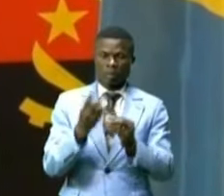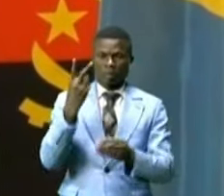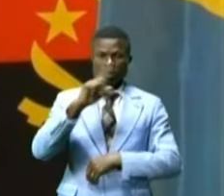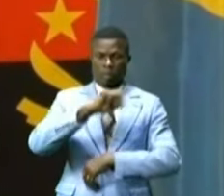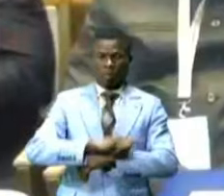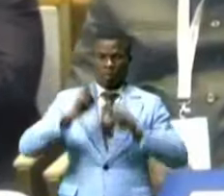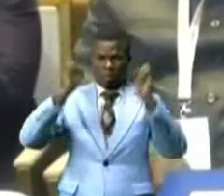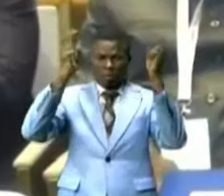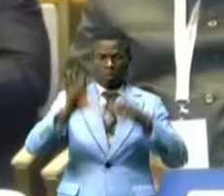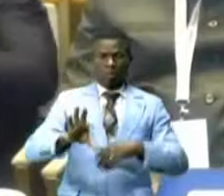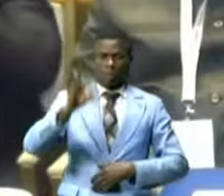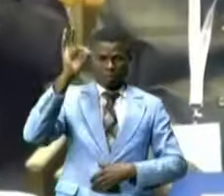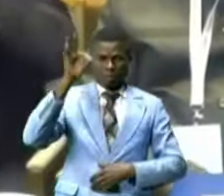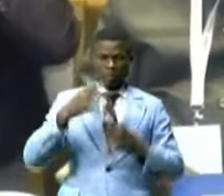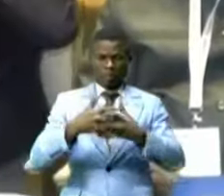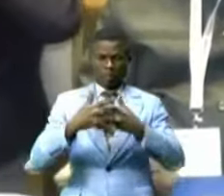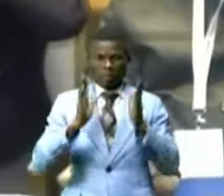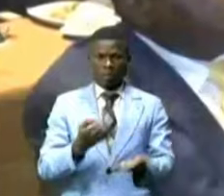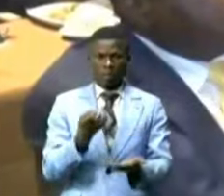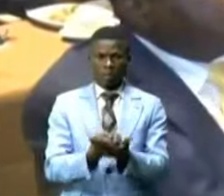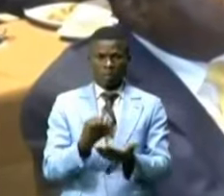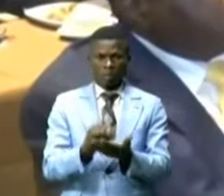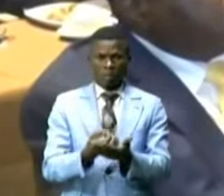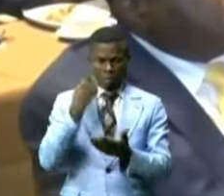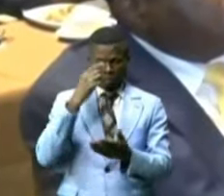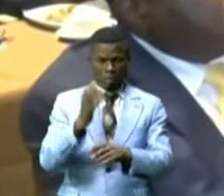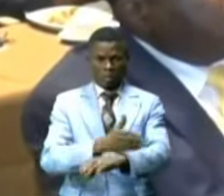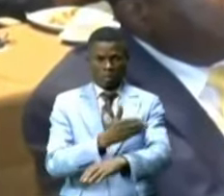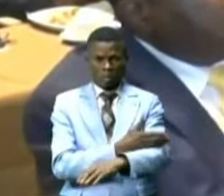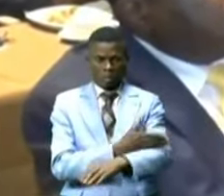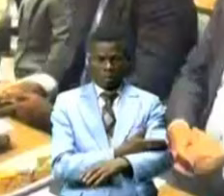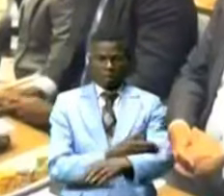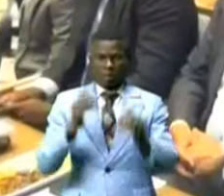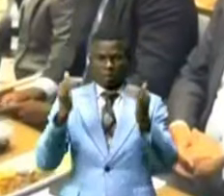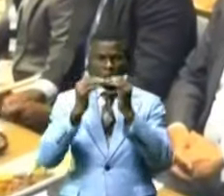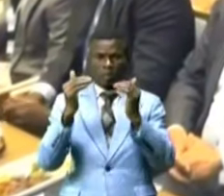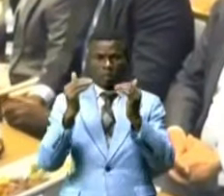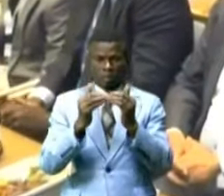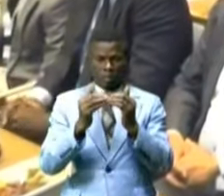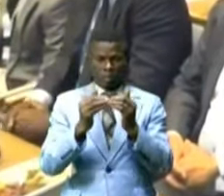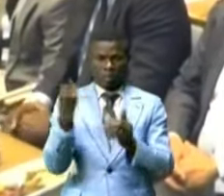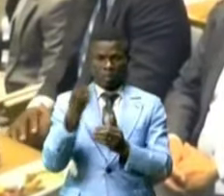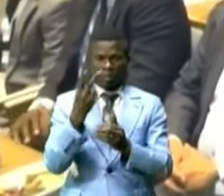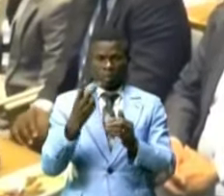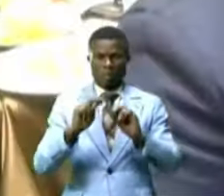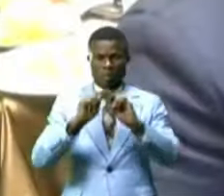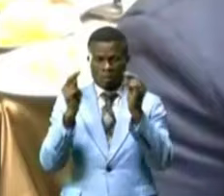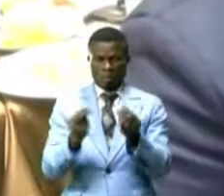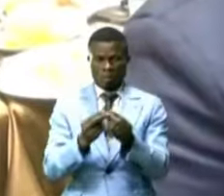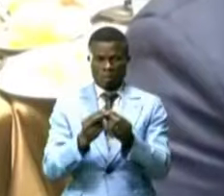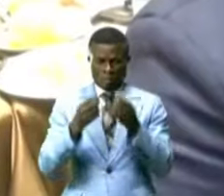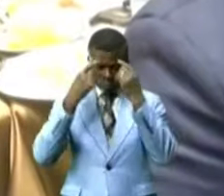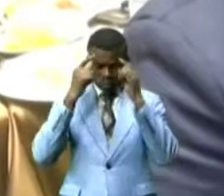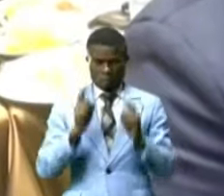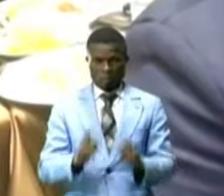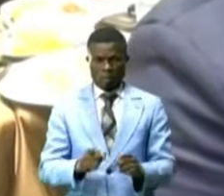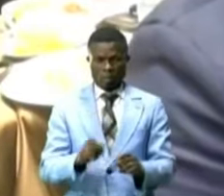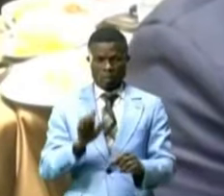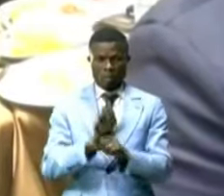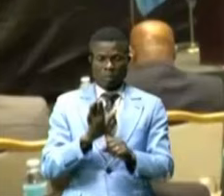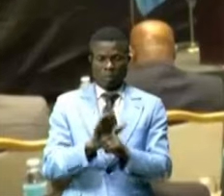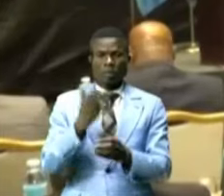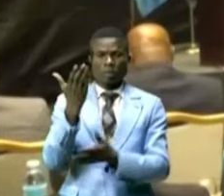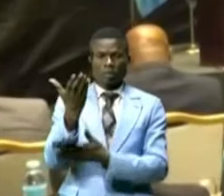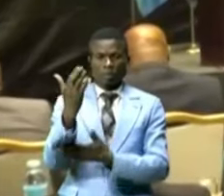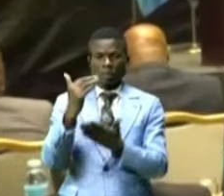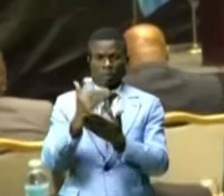thème choisi est « Partenariat économique pour une croissance partagée ». Les deux parties sont tombées d'accord sur plusieurs